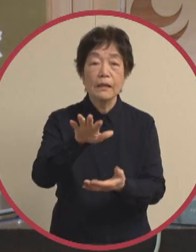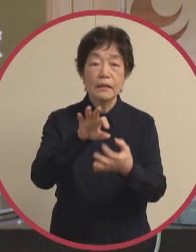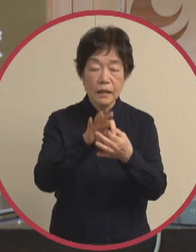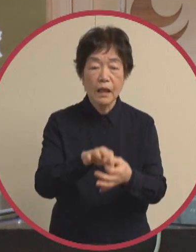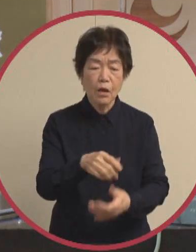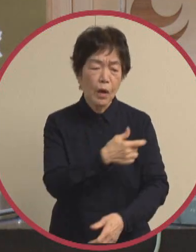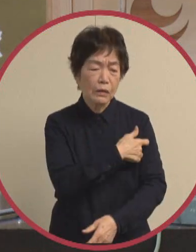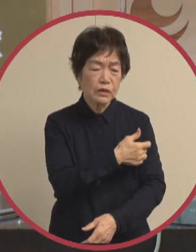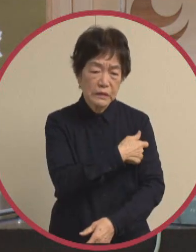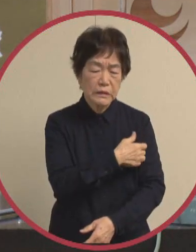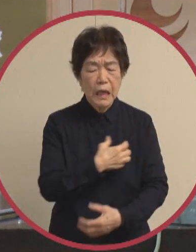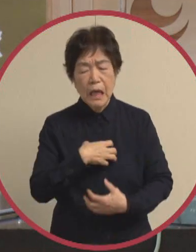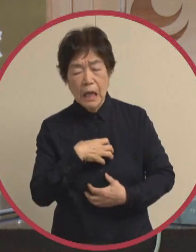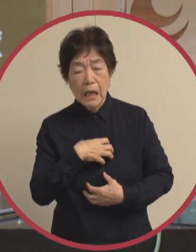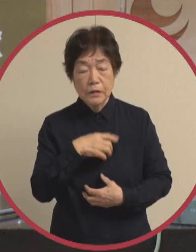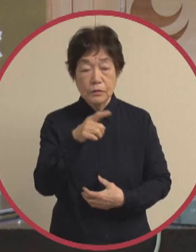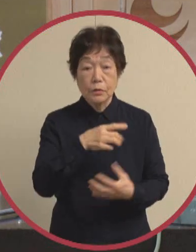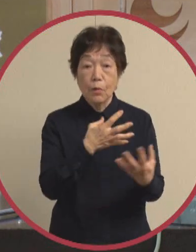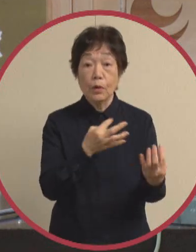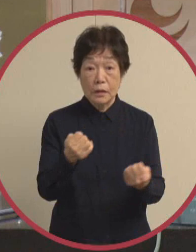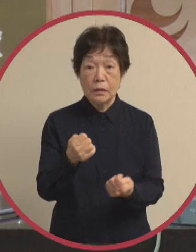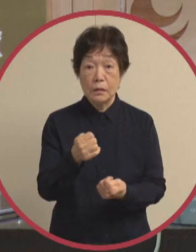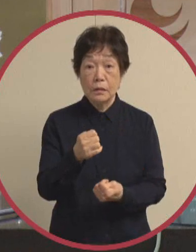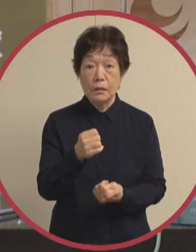の方も多いかもしれませんけれども、